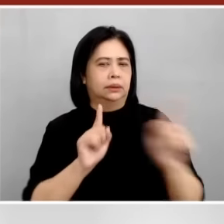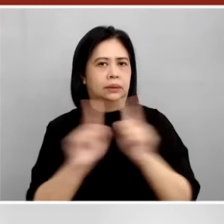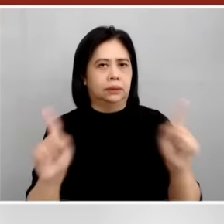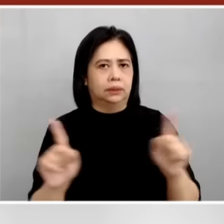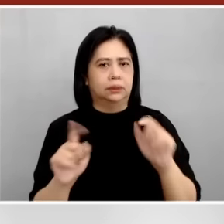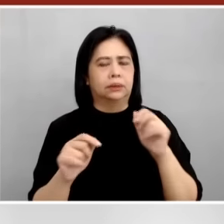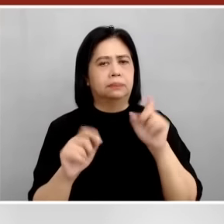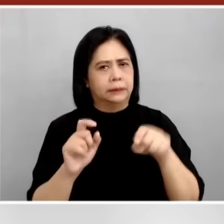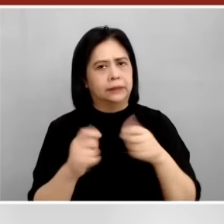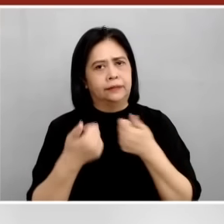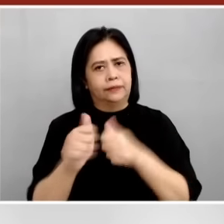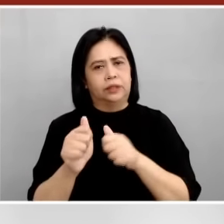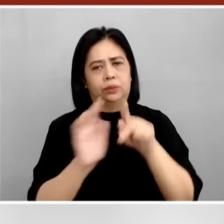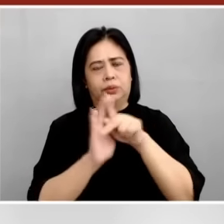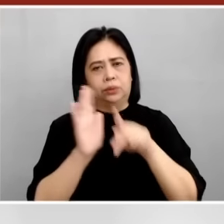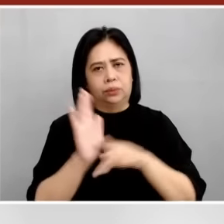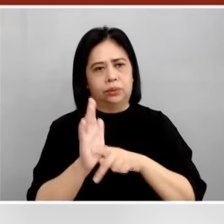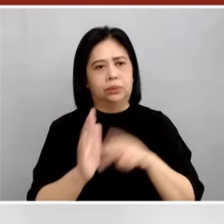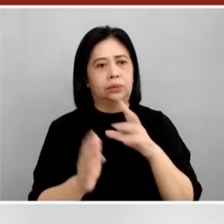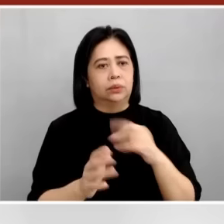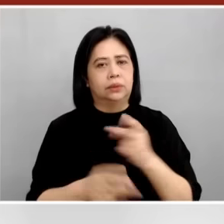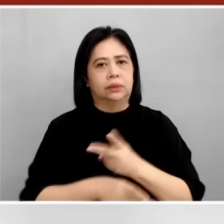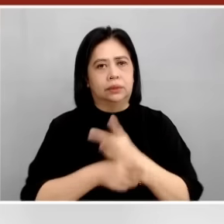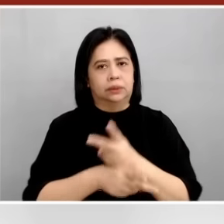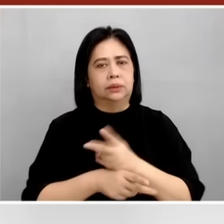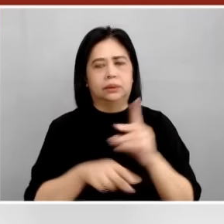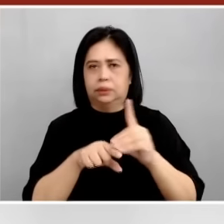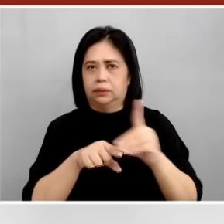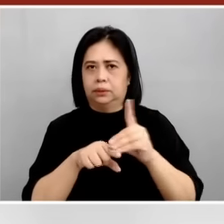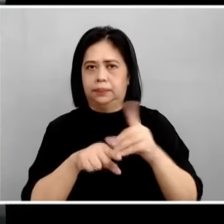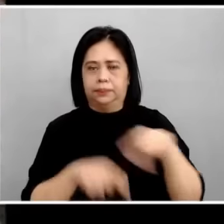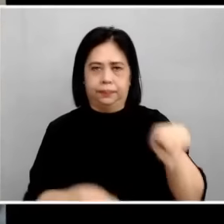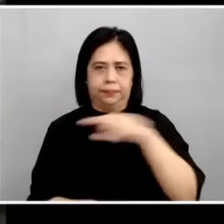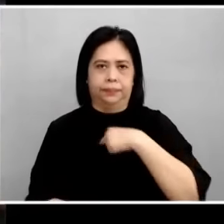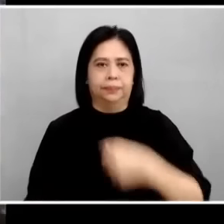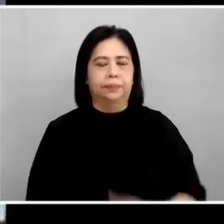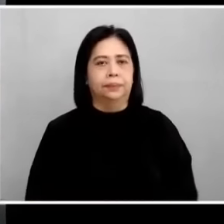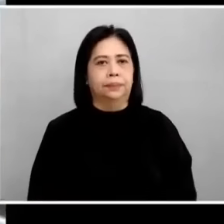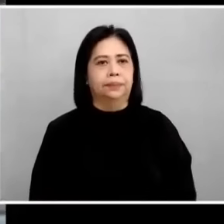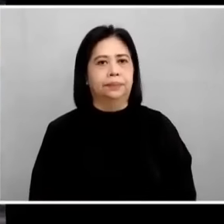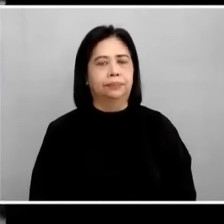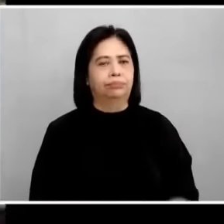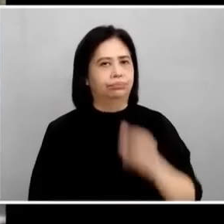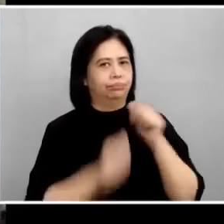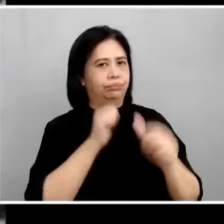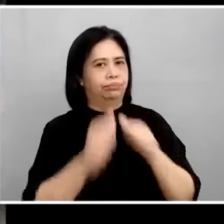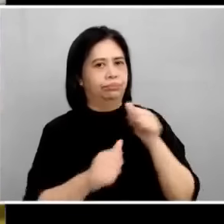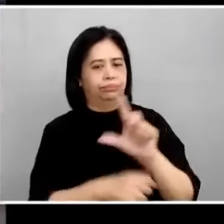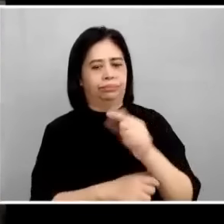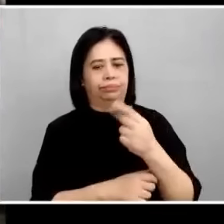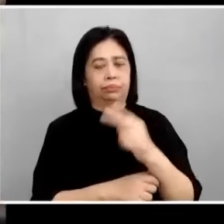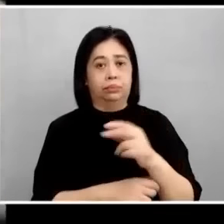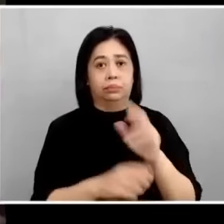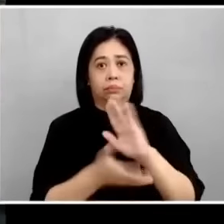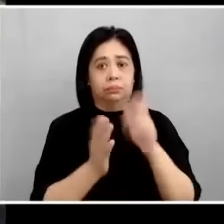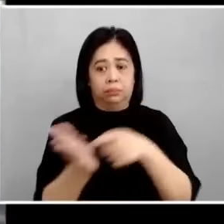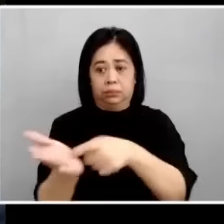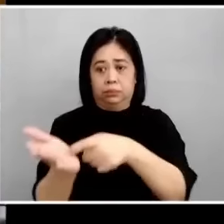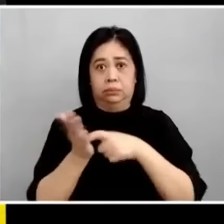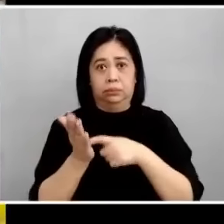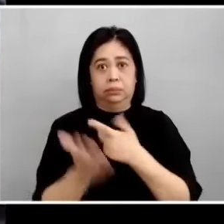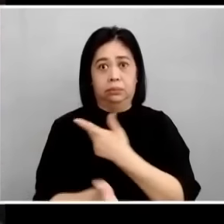protocol at yung pagiging disiplinado po natin. Pinabulaanan din ng LGU na magiging requirement ang